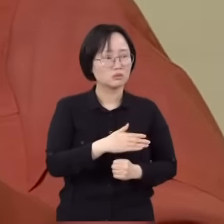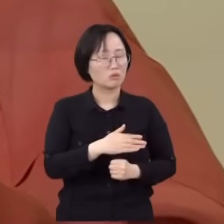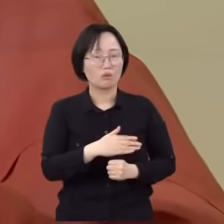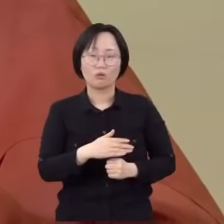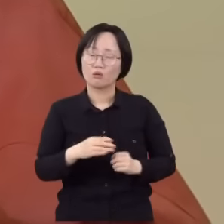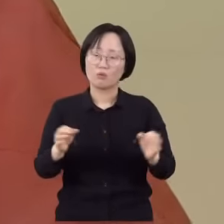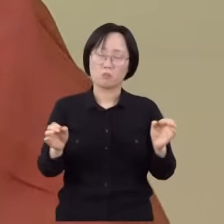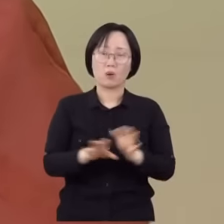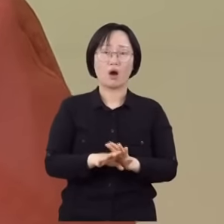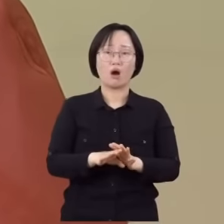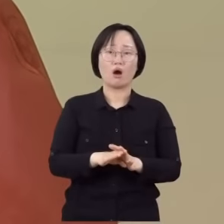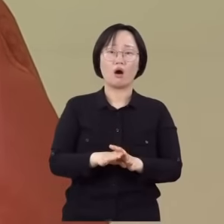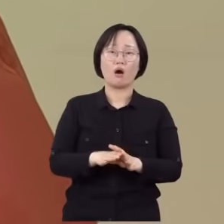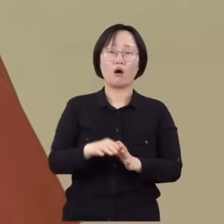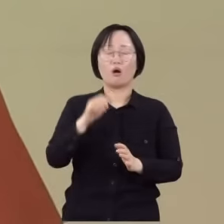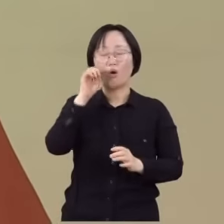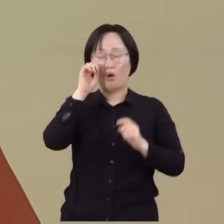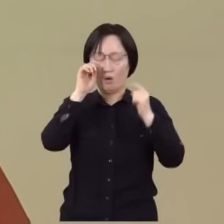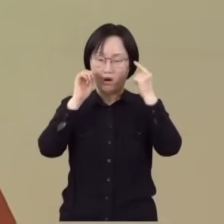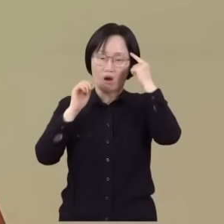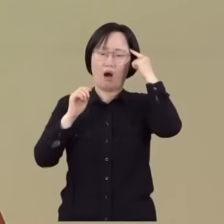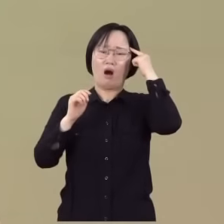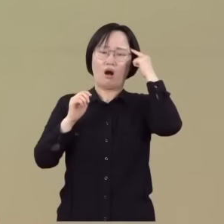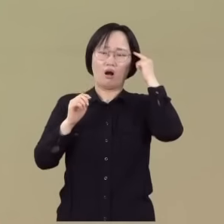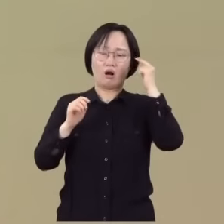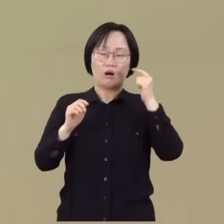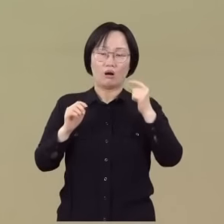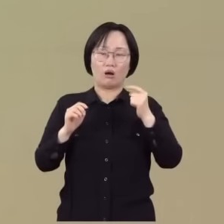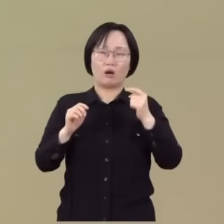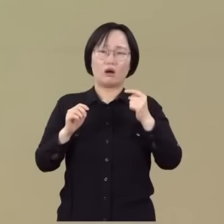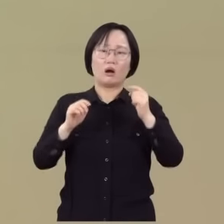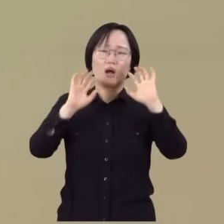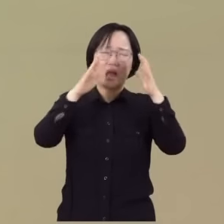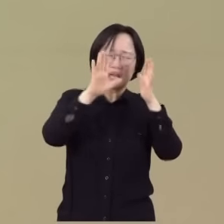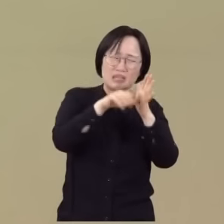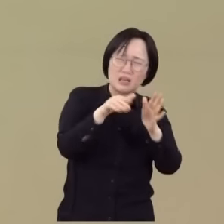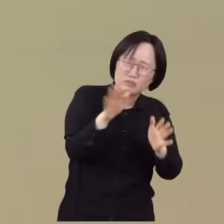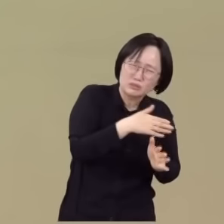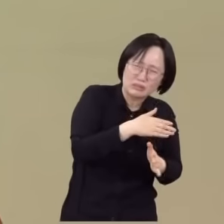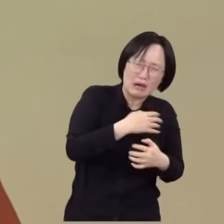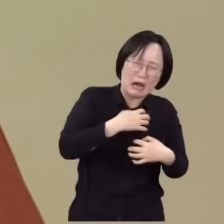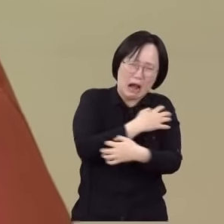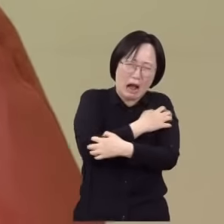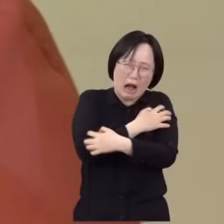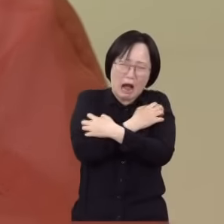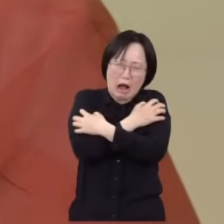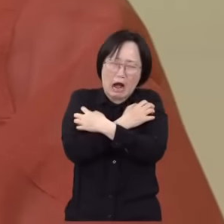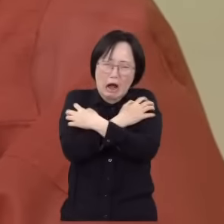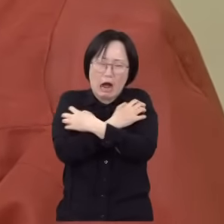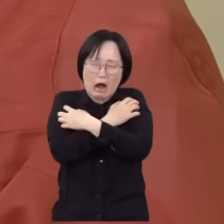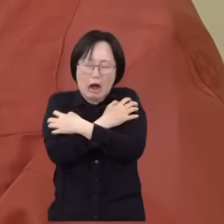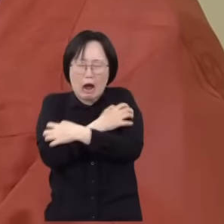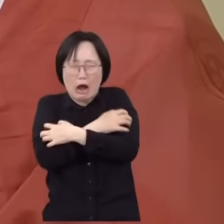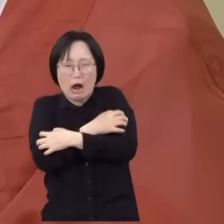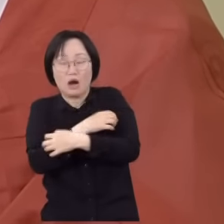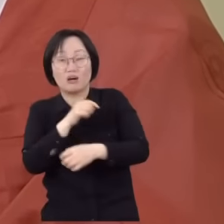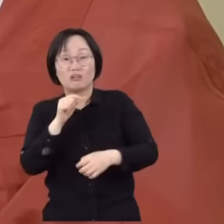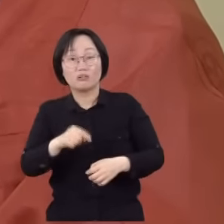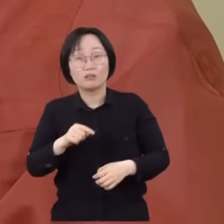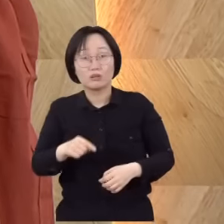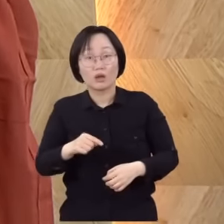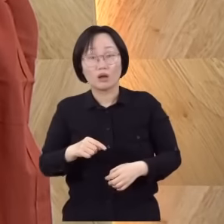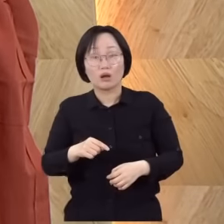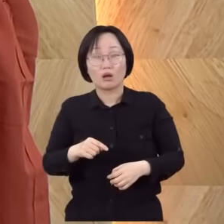차려서 보니까 그토록 어렸을 때부터 자기를 괴롭혔던 아토피가 싹 사라졌대요